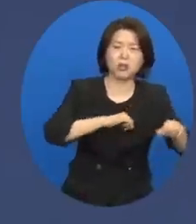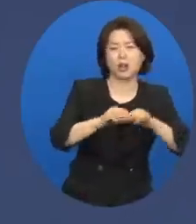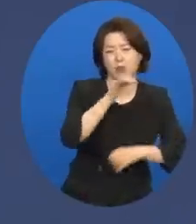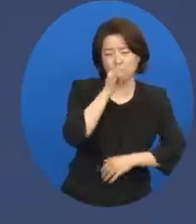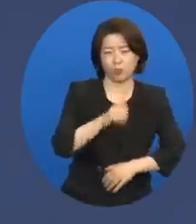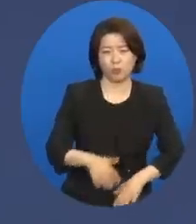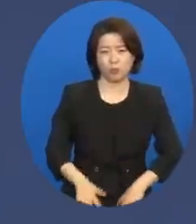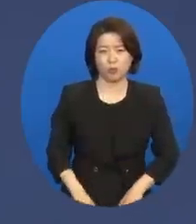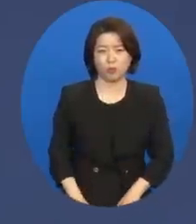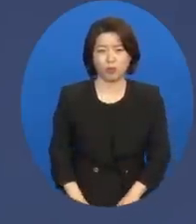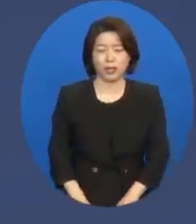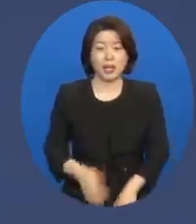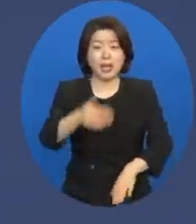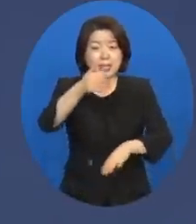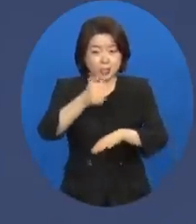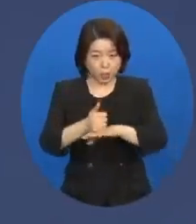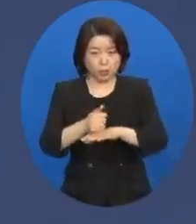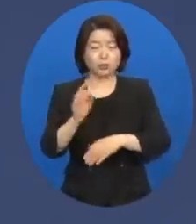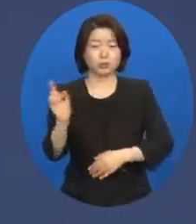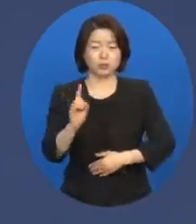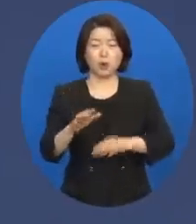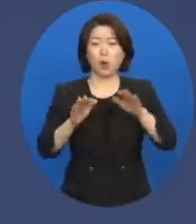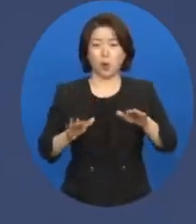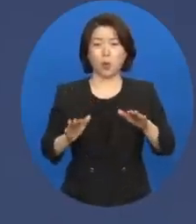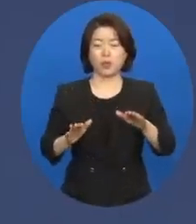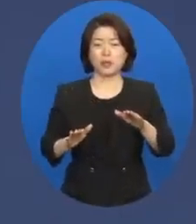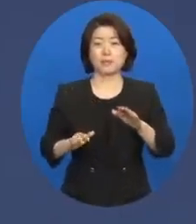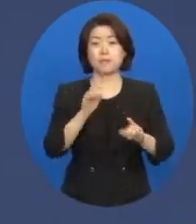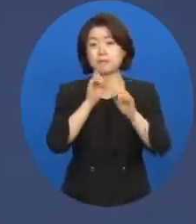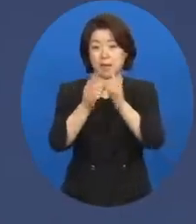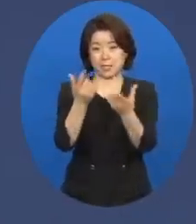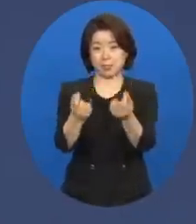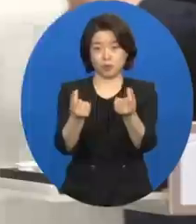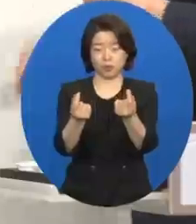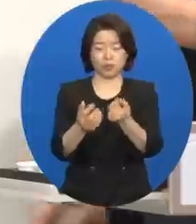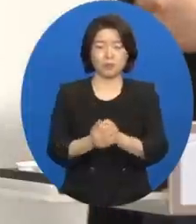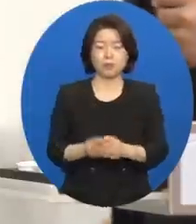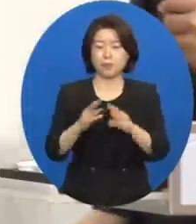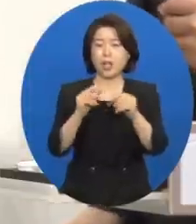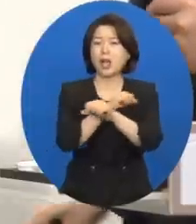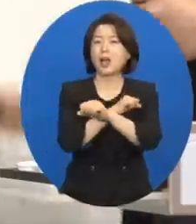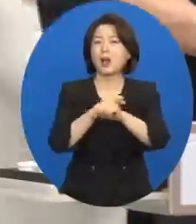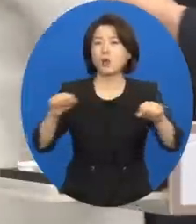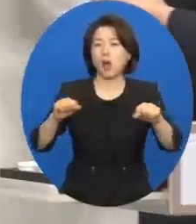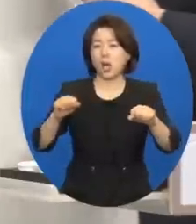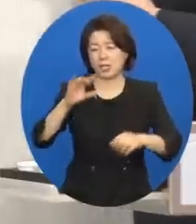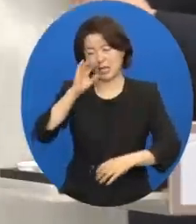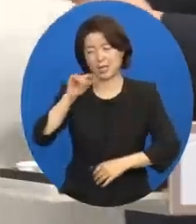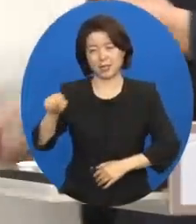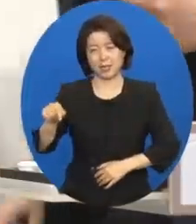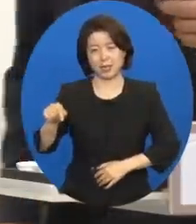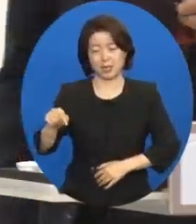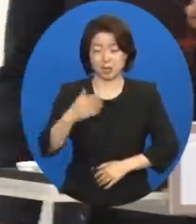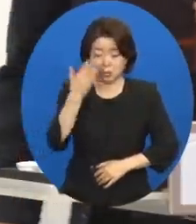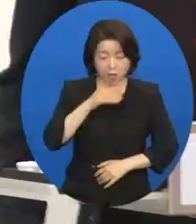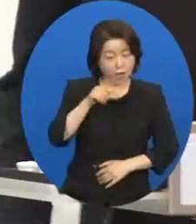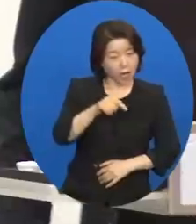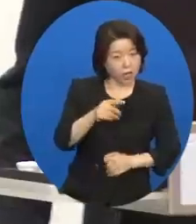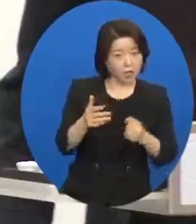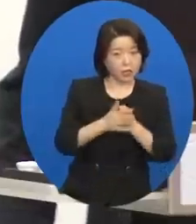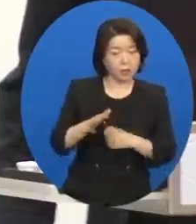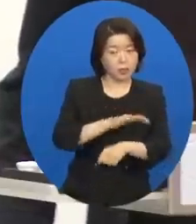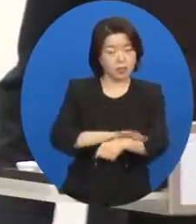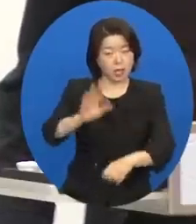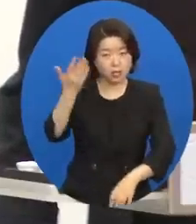해서 결국 오늘 말씀하는 대로 광야는 광야라서 안 돼요. 그럼 가나안은 가나안이라서